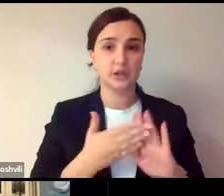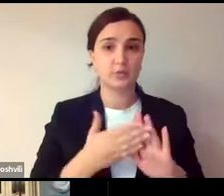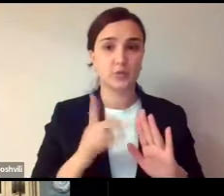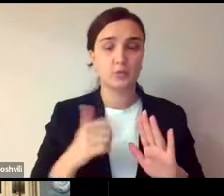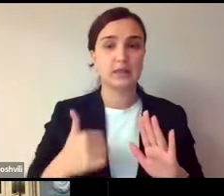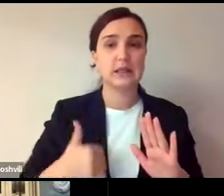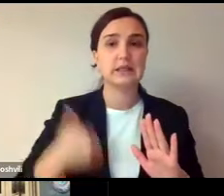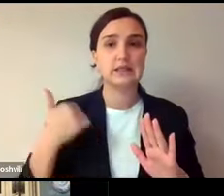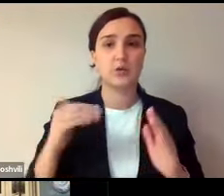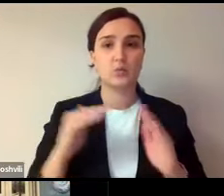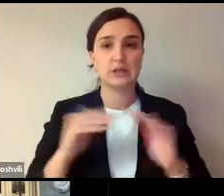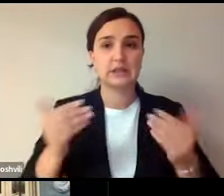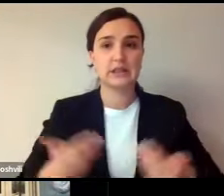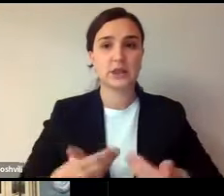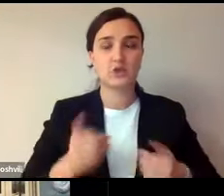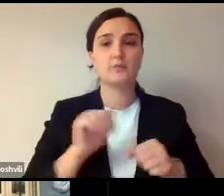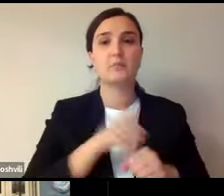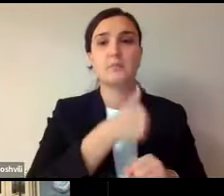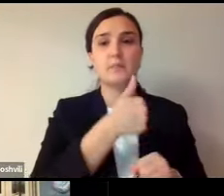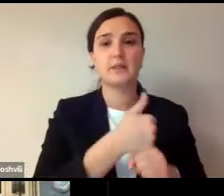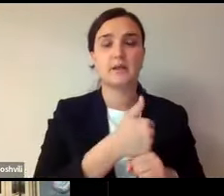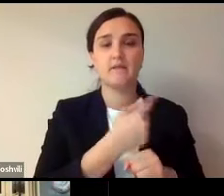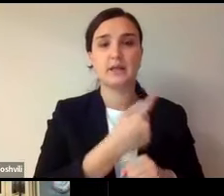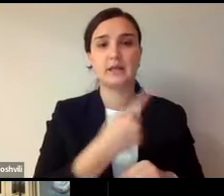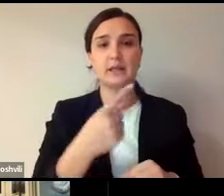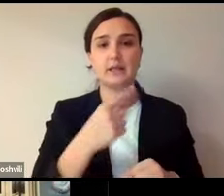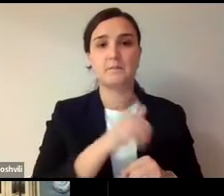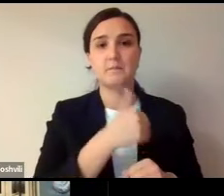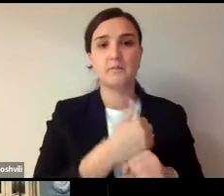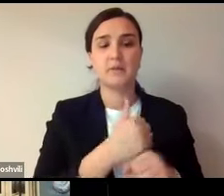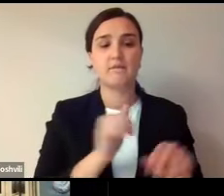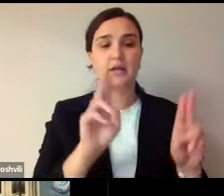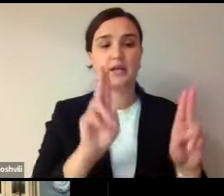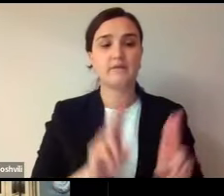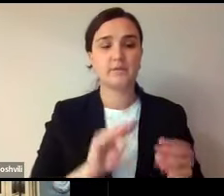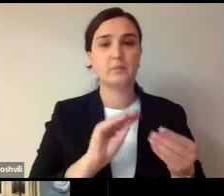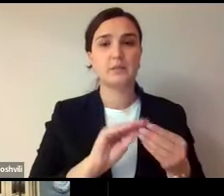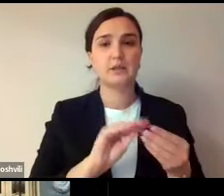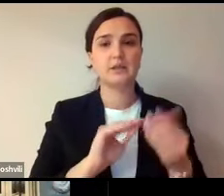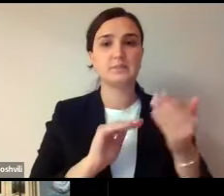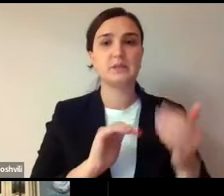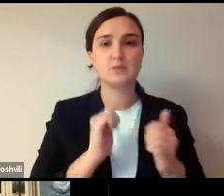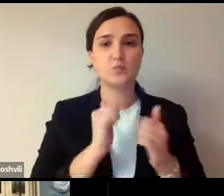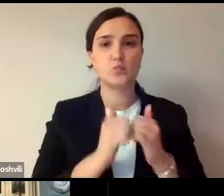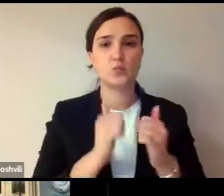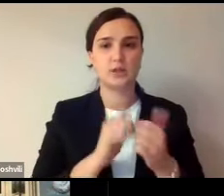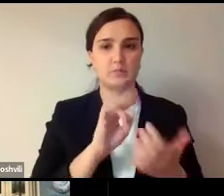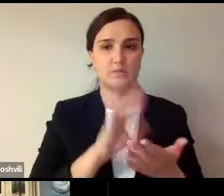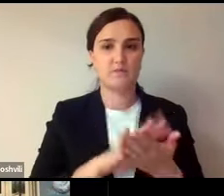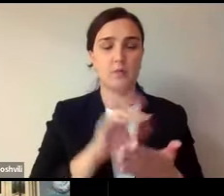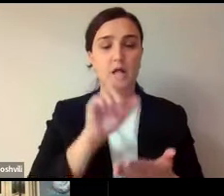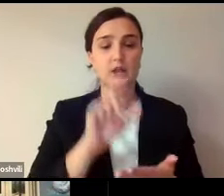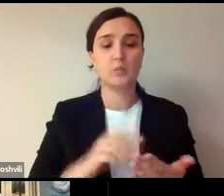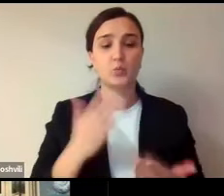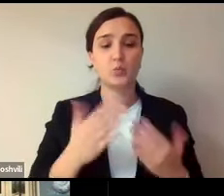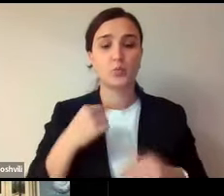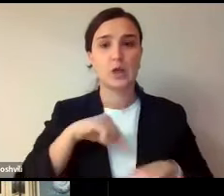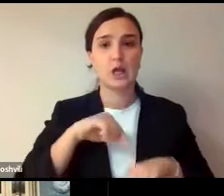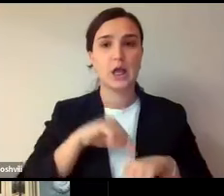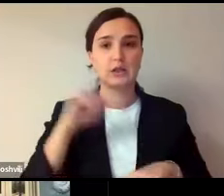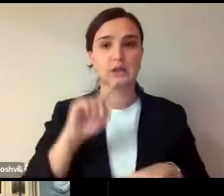ვირსაული საცხოვრისის მთავარი, ერთ-ერთი მთავარი პრინციპი არის მისი მუდმივობა. ადამიანს თუ აქვს განცდა,